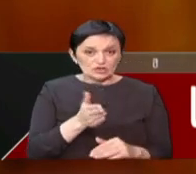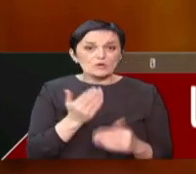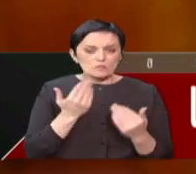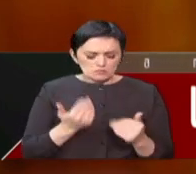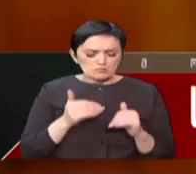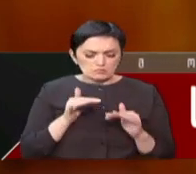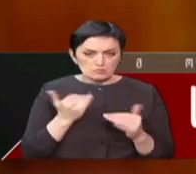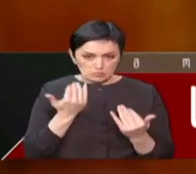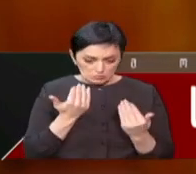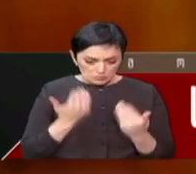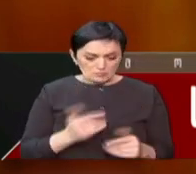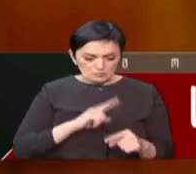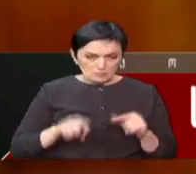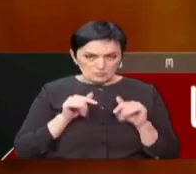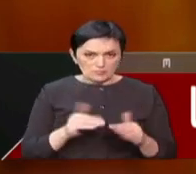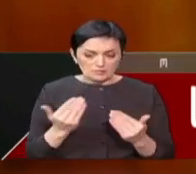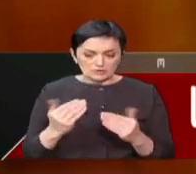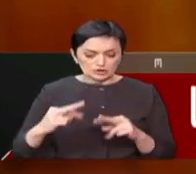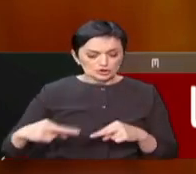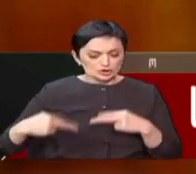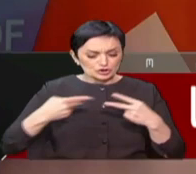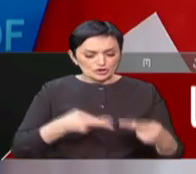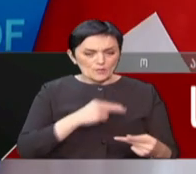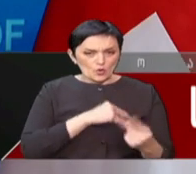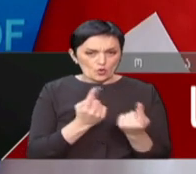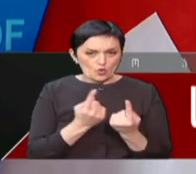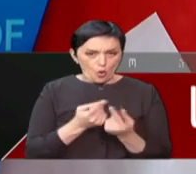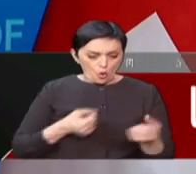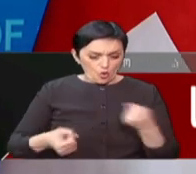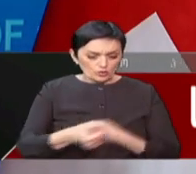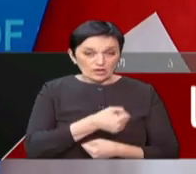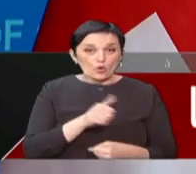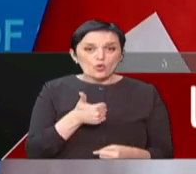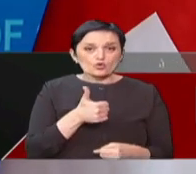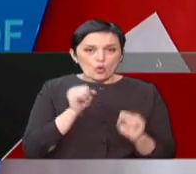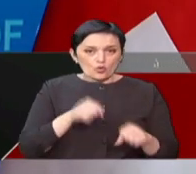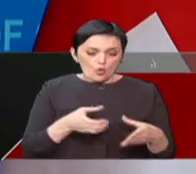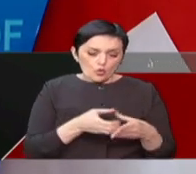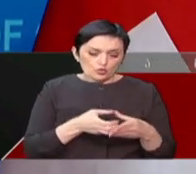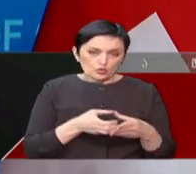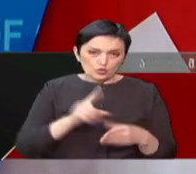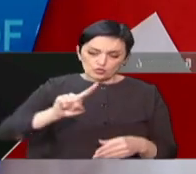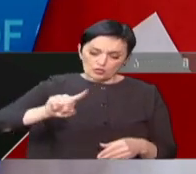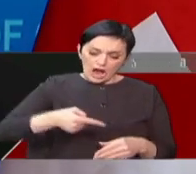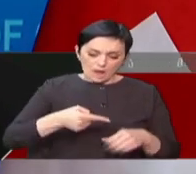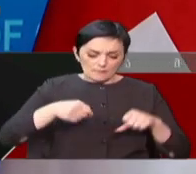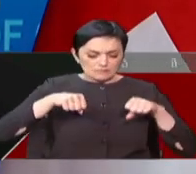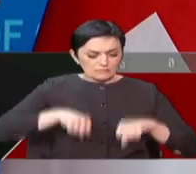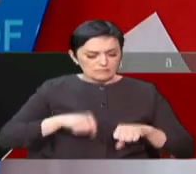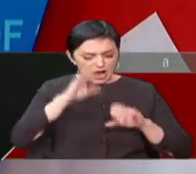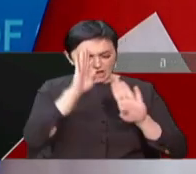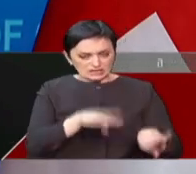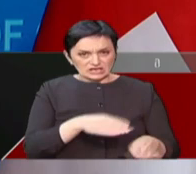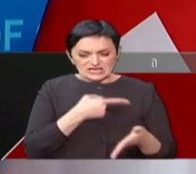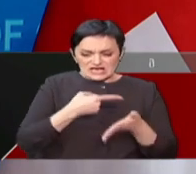მათ ადგილზე შემოდიან კოლეგები. როგორ შეიძლება გუნდმა აიძულოს მანდატი დატოვოს პარტიიდან